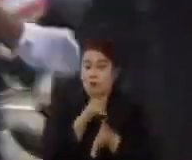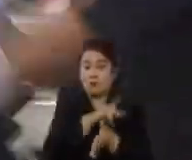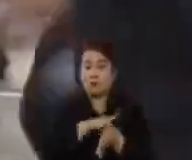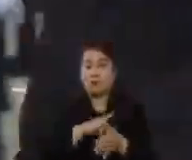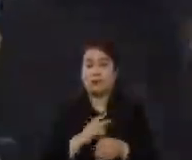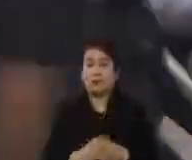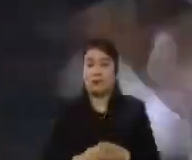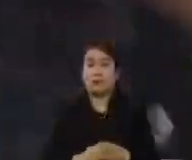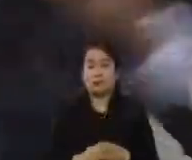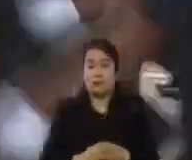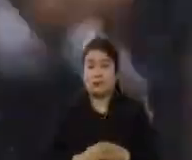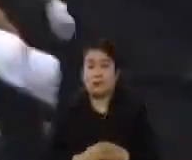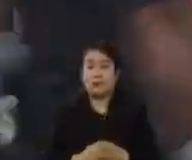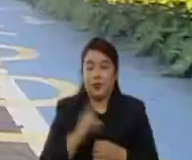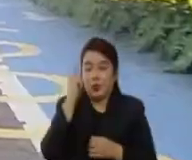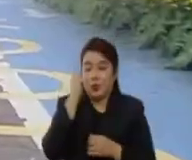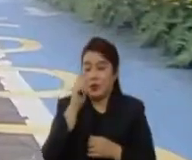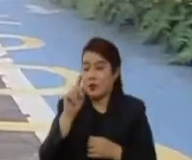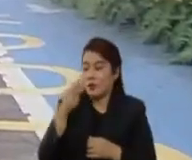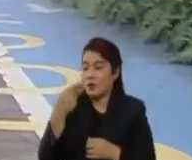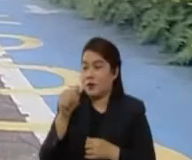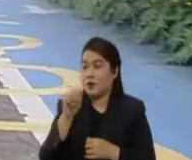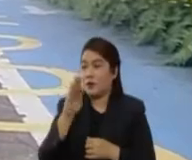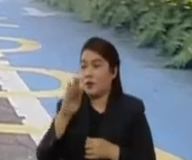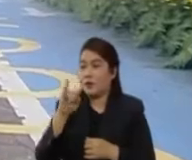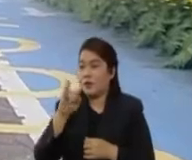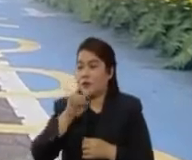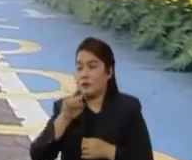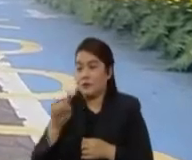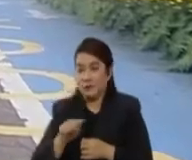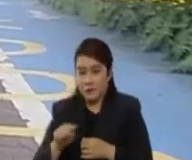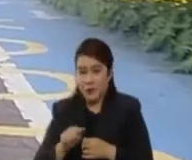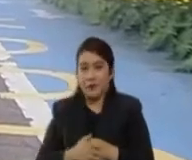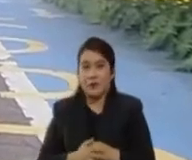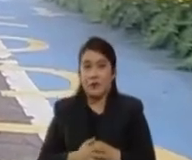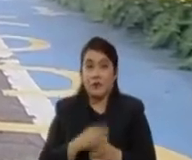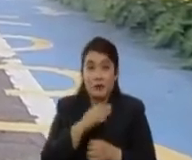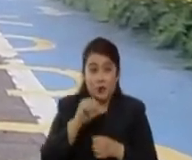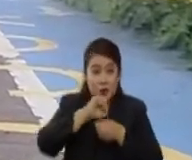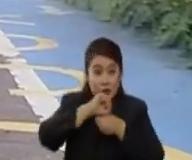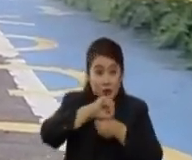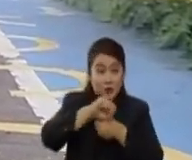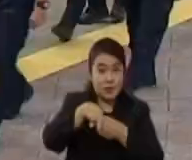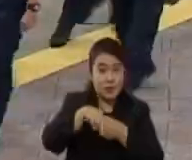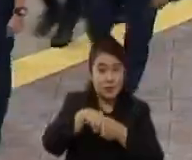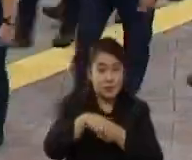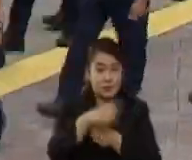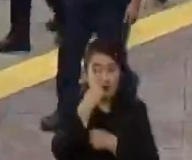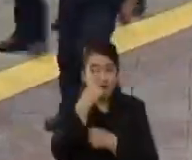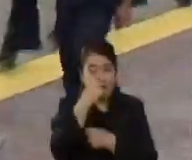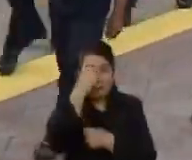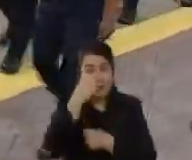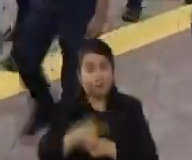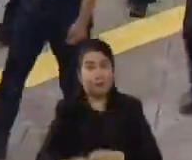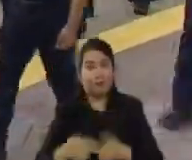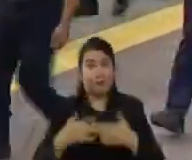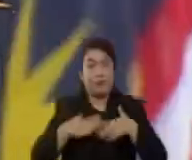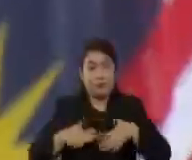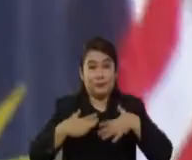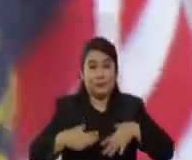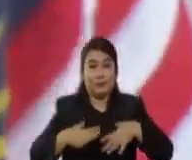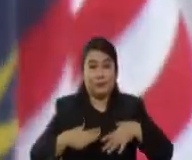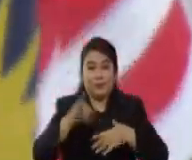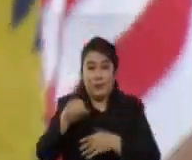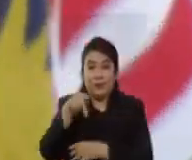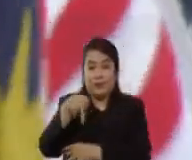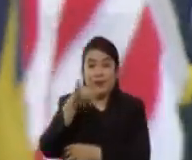Pegawai Penguat Kuasa Tuan Muhammad Hafiz bin Usman. Kontingen ini memperlihatkan pakaian operasi JPJ